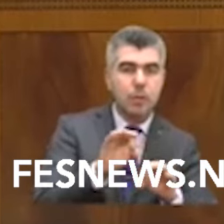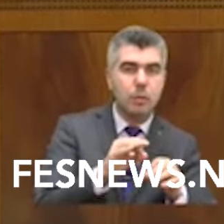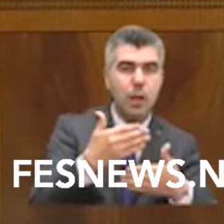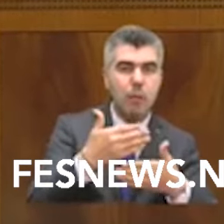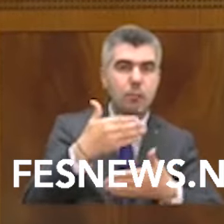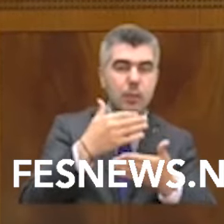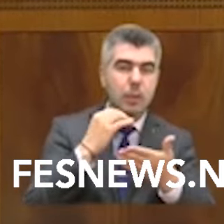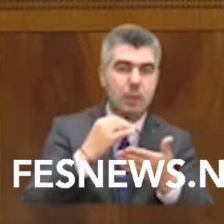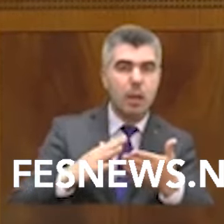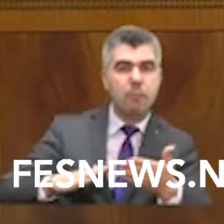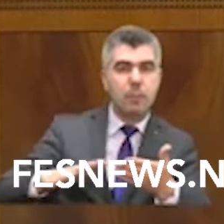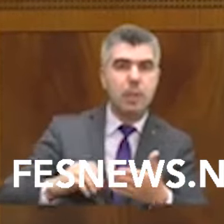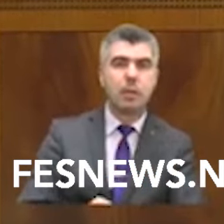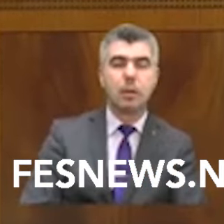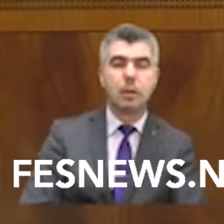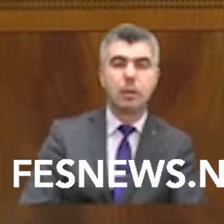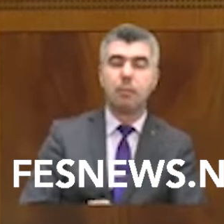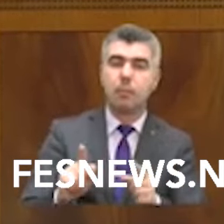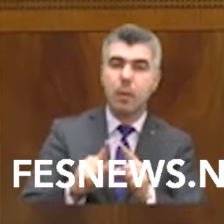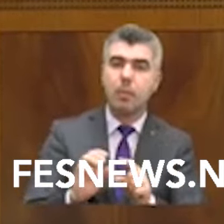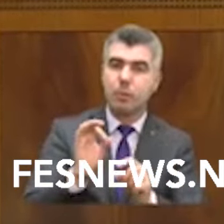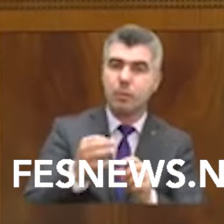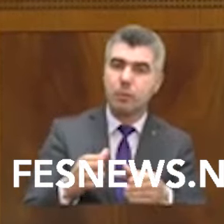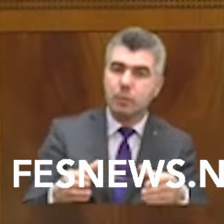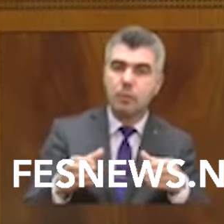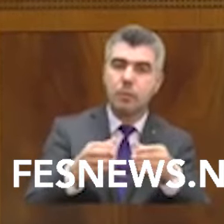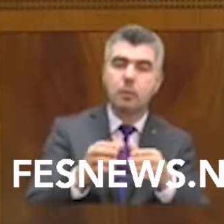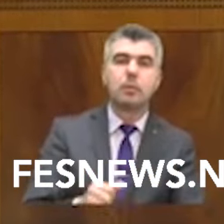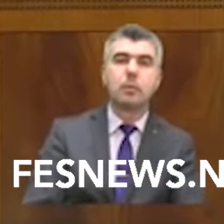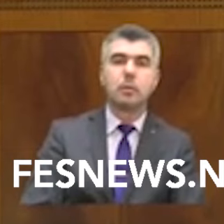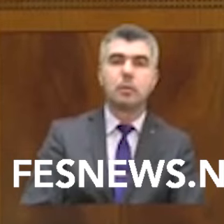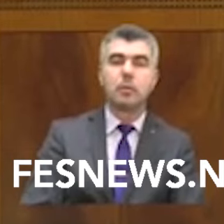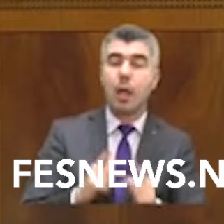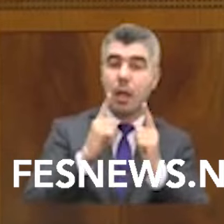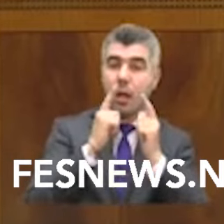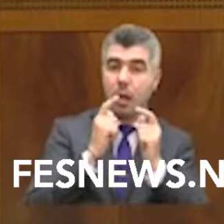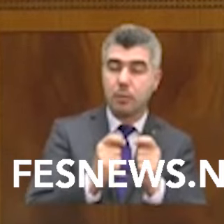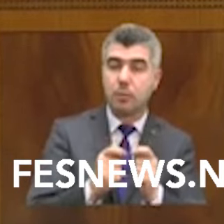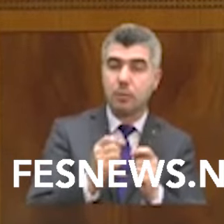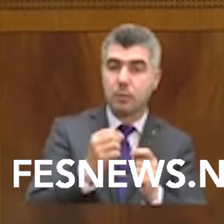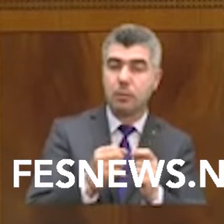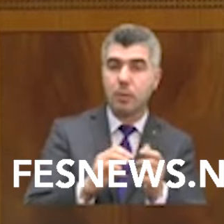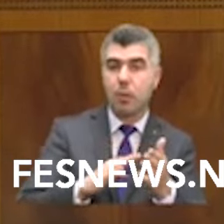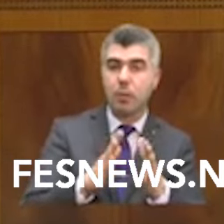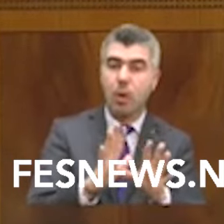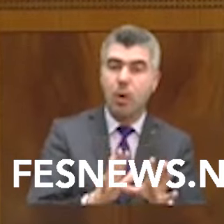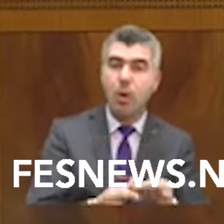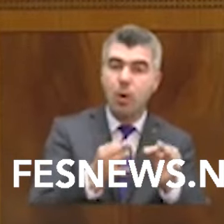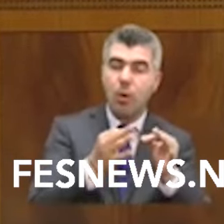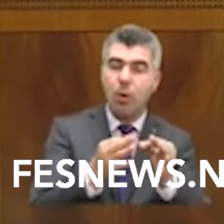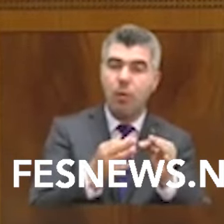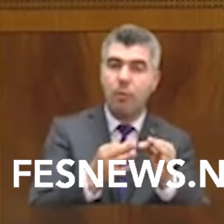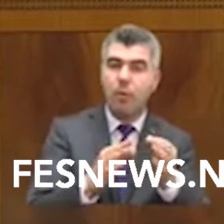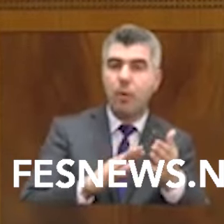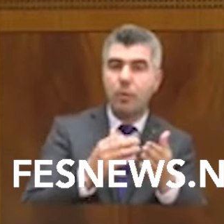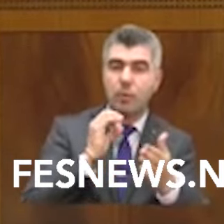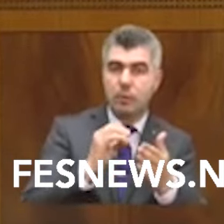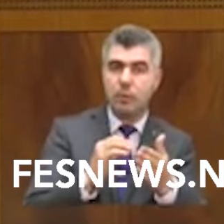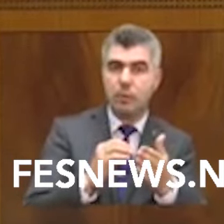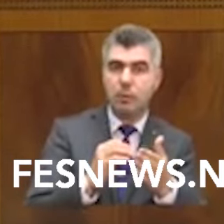المجالات السكنيه منصات ملائمه للالتقائيه القطاعيه، رؤيه تكون حافز لخلق الثروه